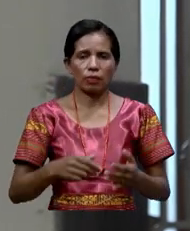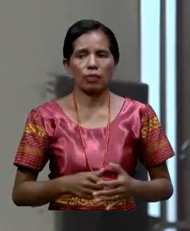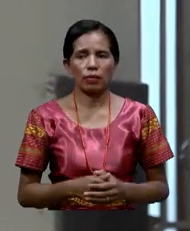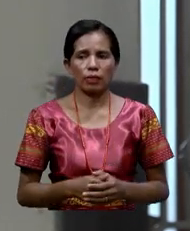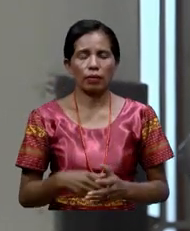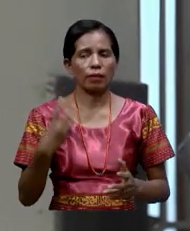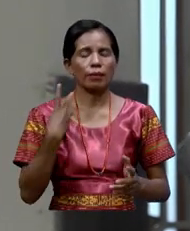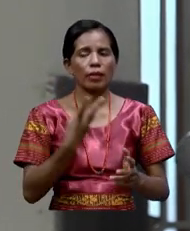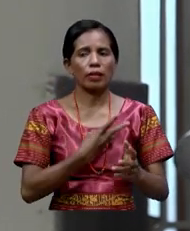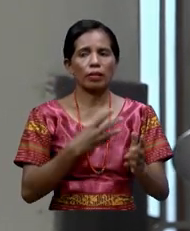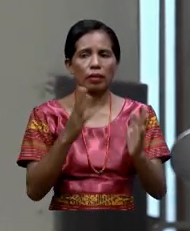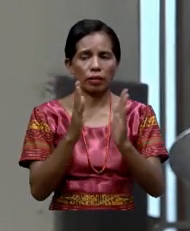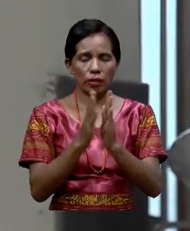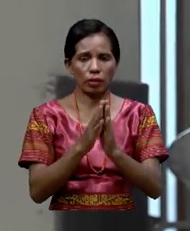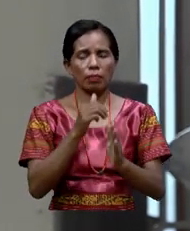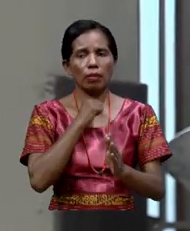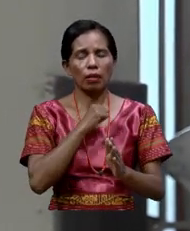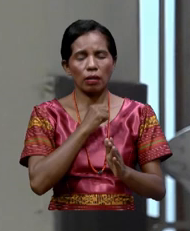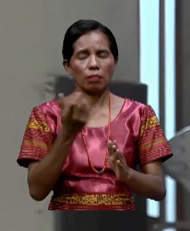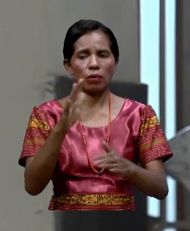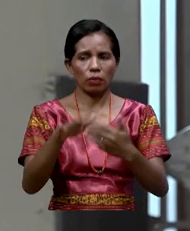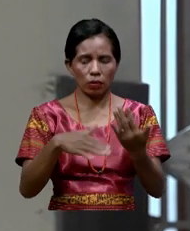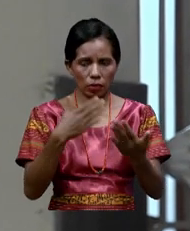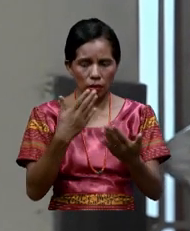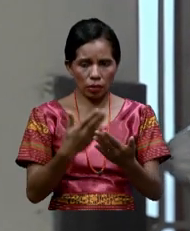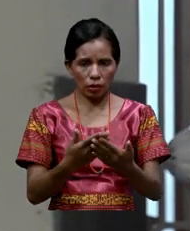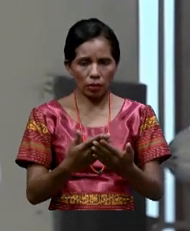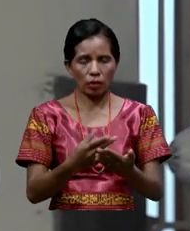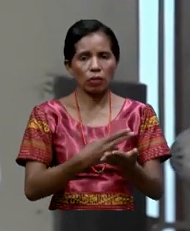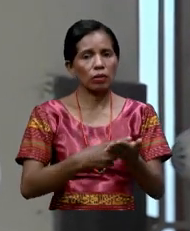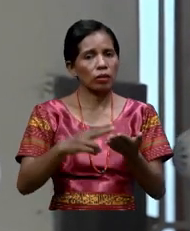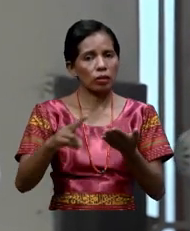Kita reza mus atau yang unik sira bau. Asal aku sira dia ah.